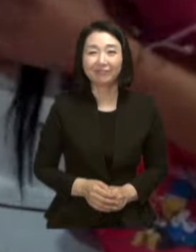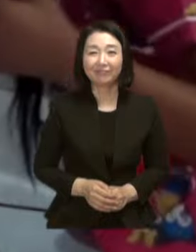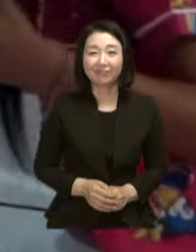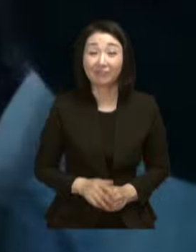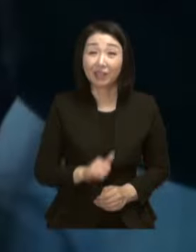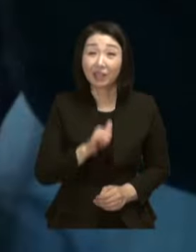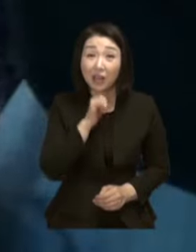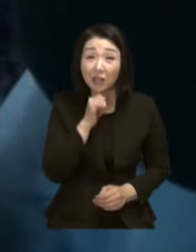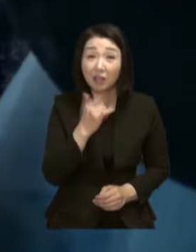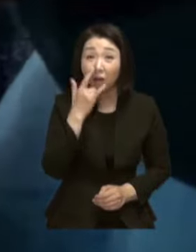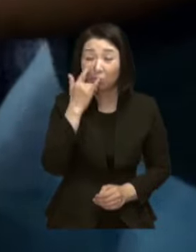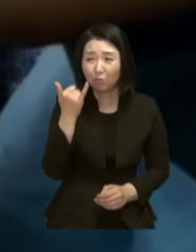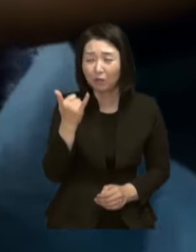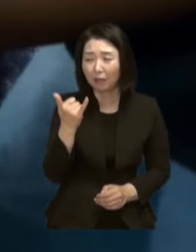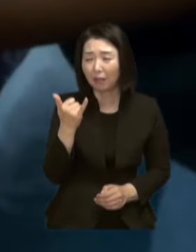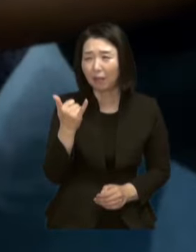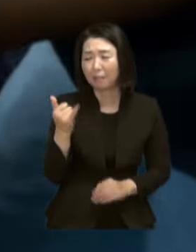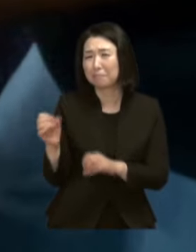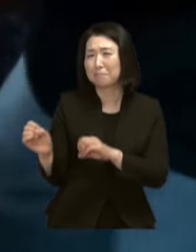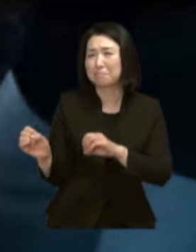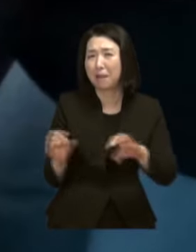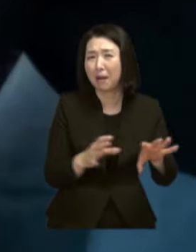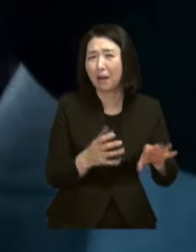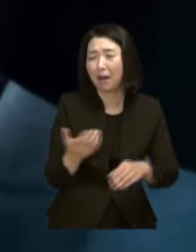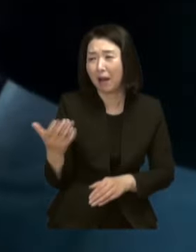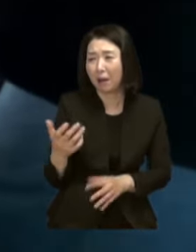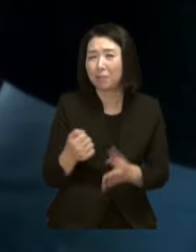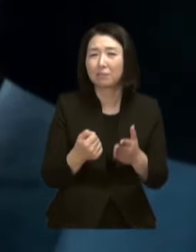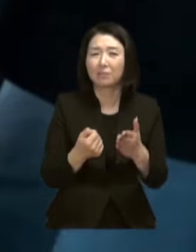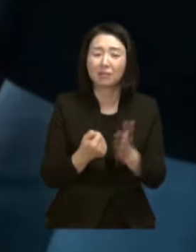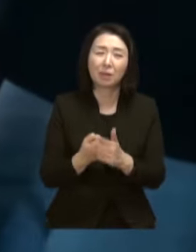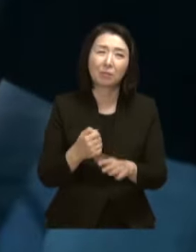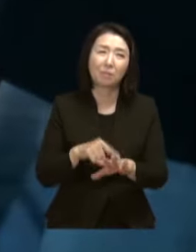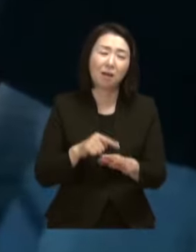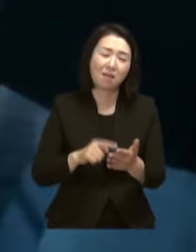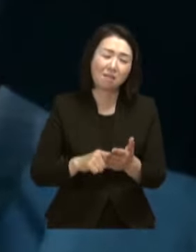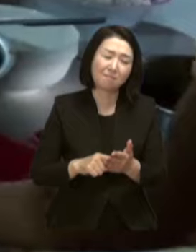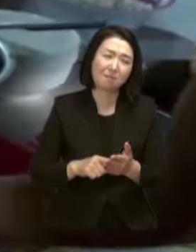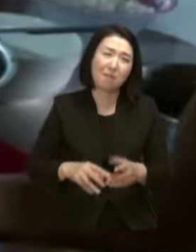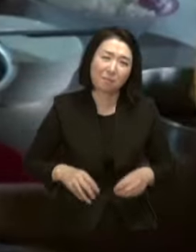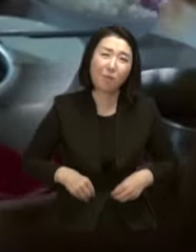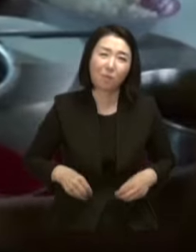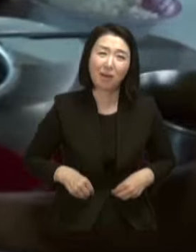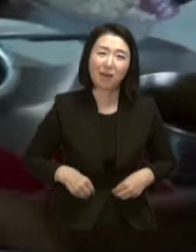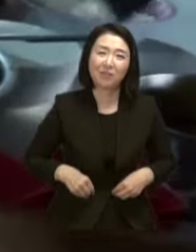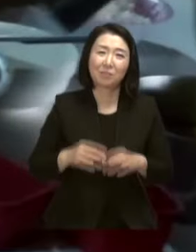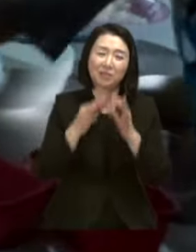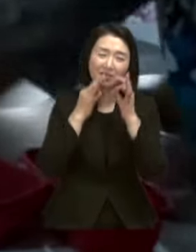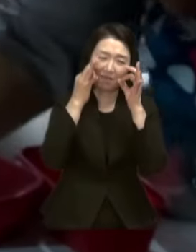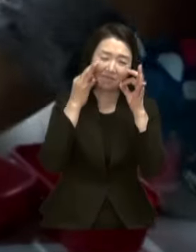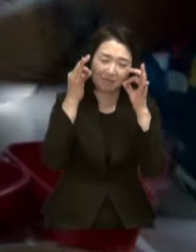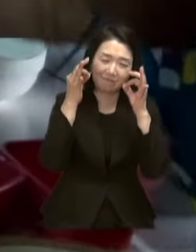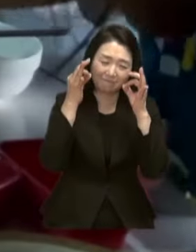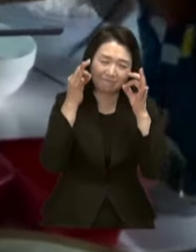가난과 부모에게 버려진 아픔으로 그 마음이 더 고픈 아이들이기에 온 마음과 정성을 담고